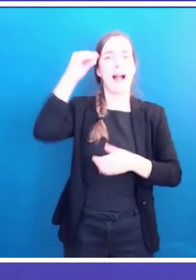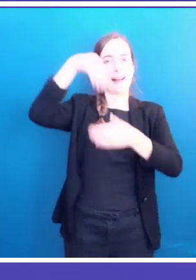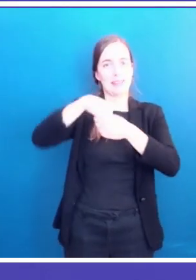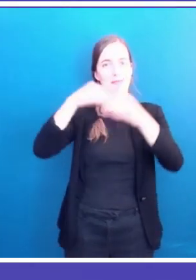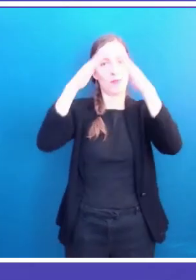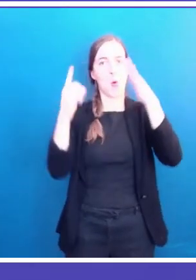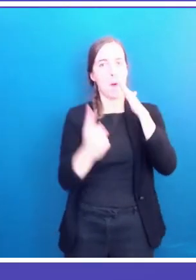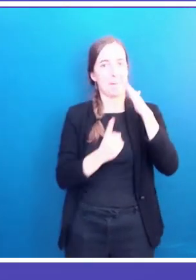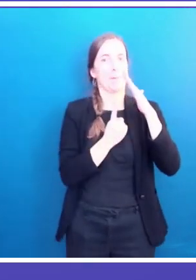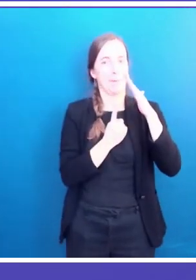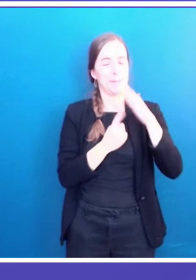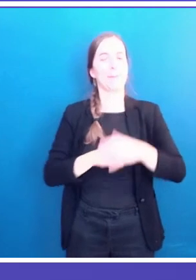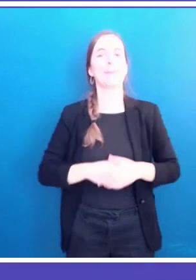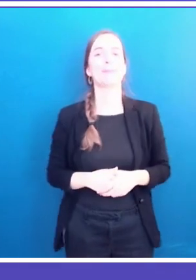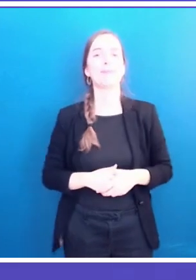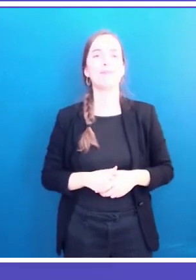وطني،